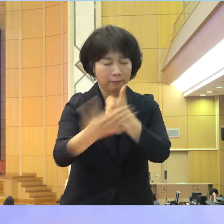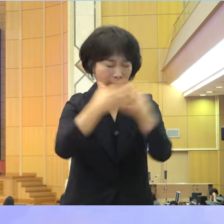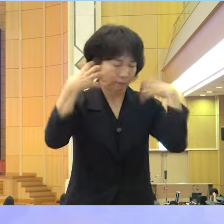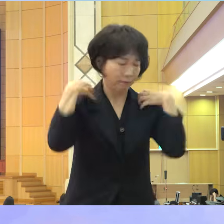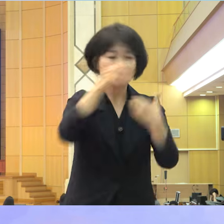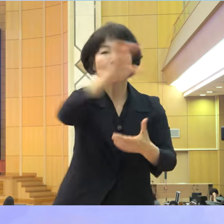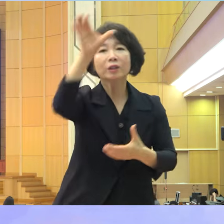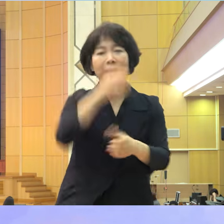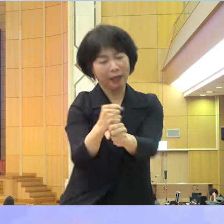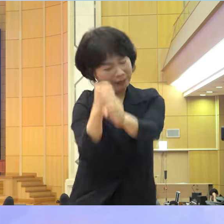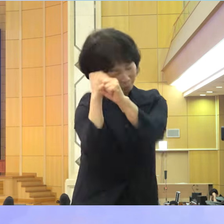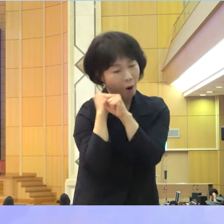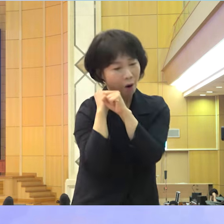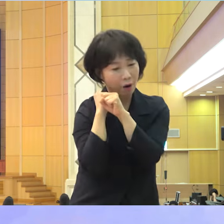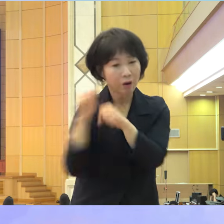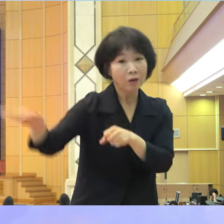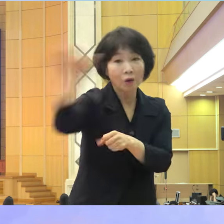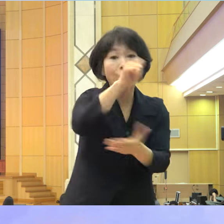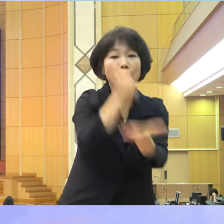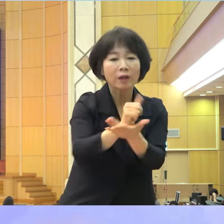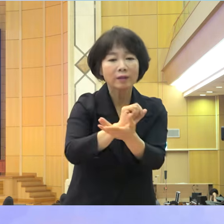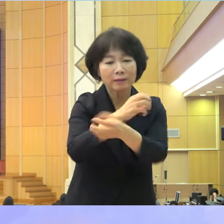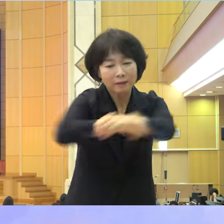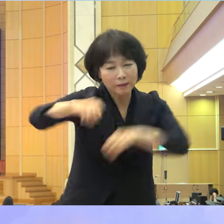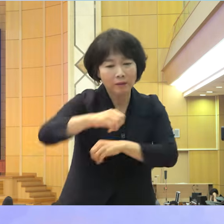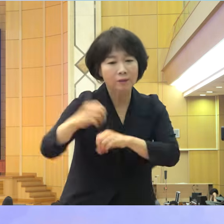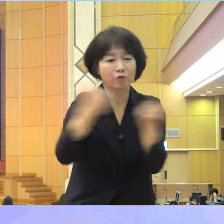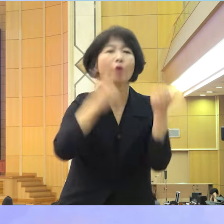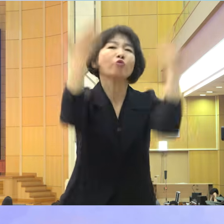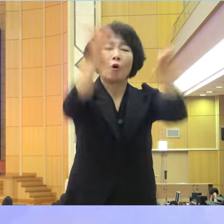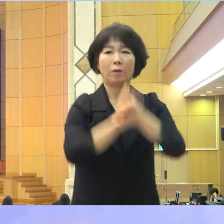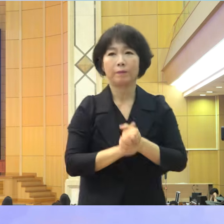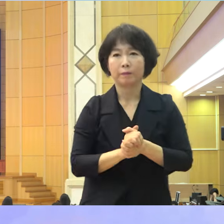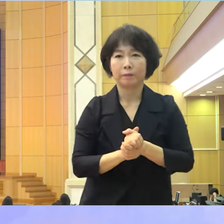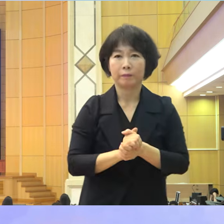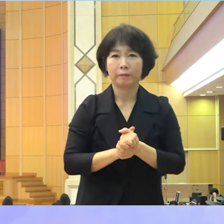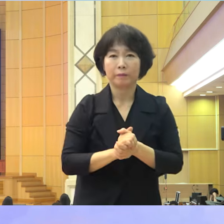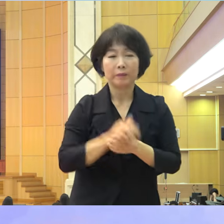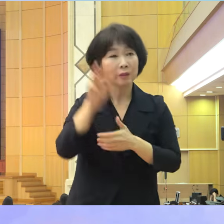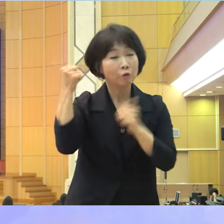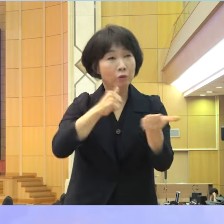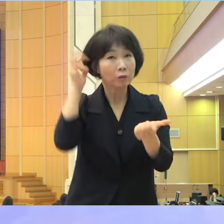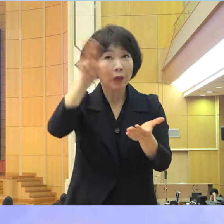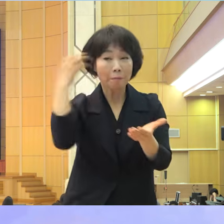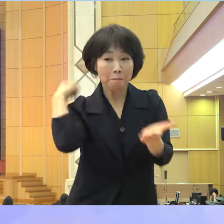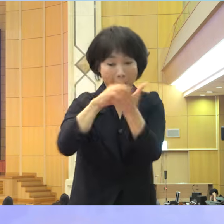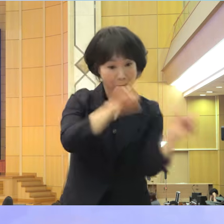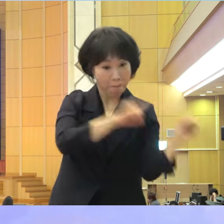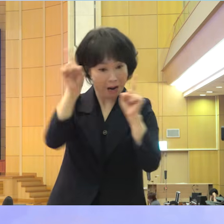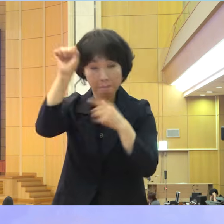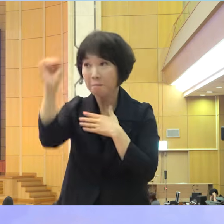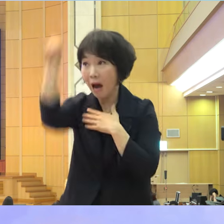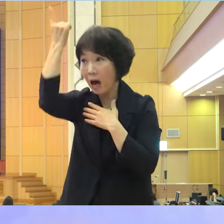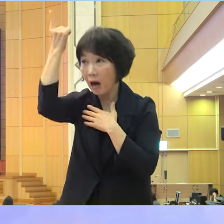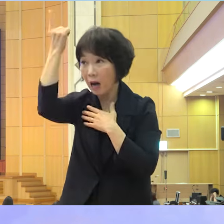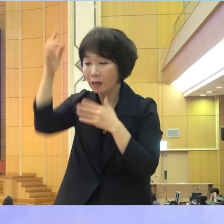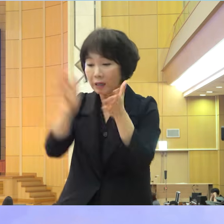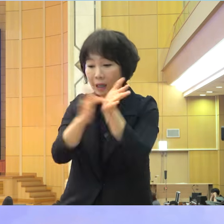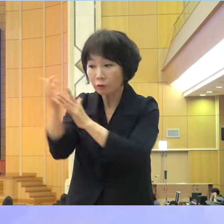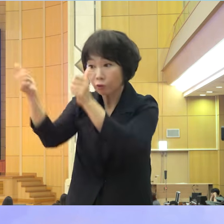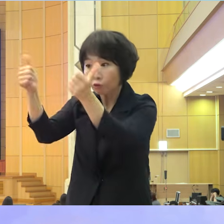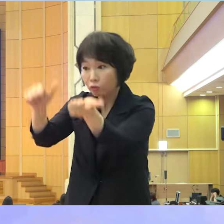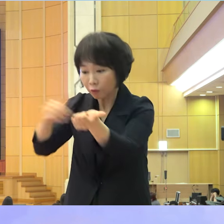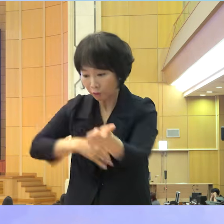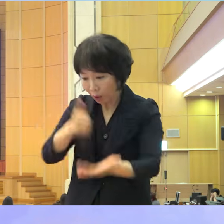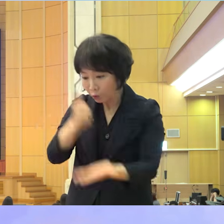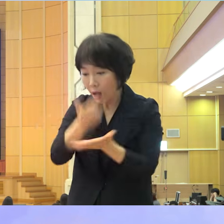십자가에서 짊어지시고 우리 죽을 자리에 대신 죽으시고, 그리고 3일 만에 살아나심으로 인하여 예수 죽을